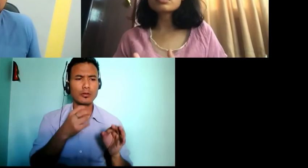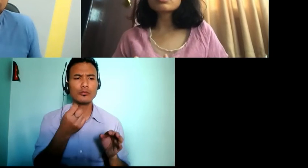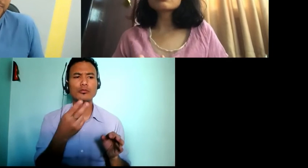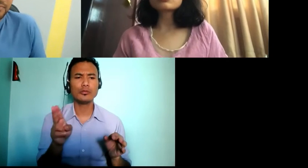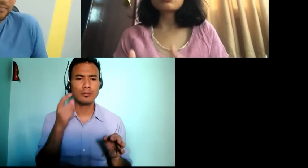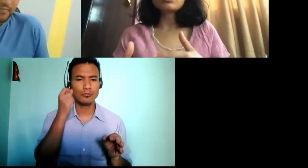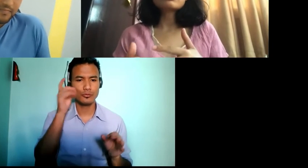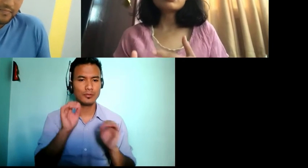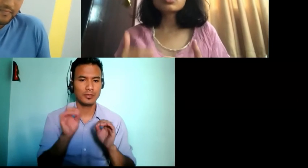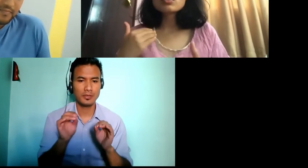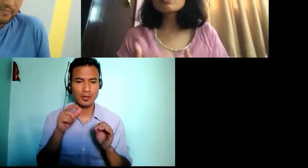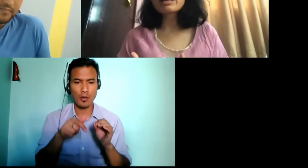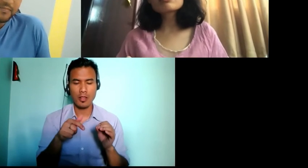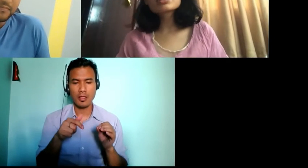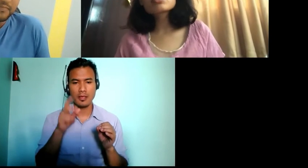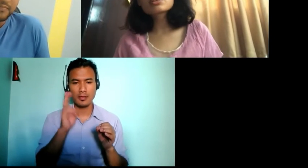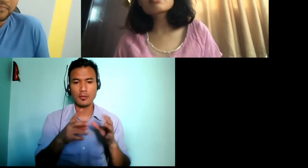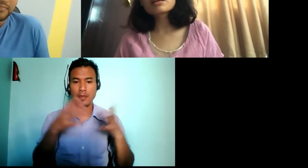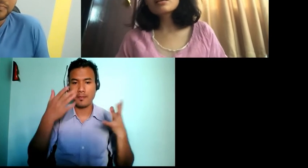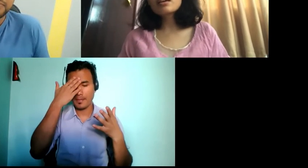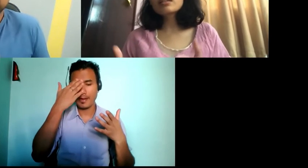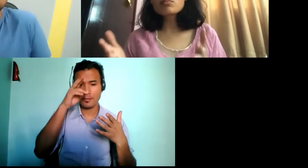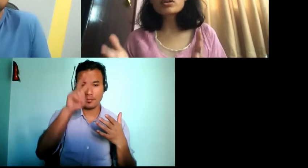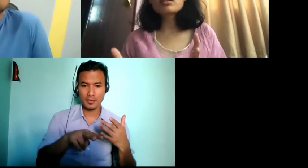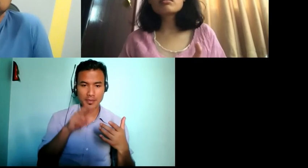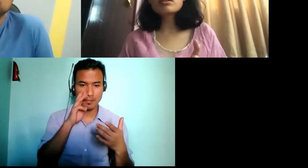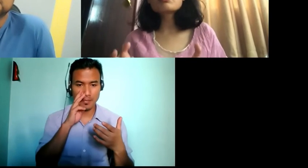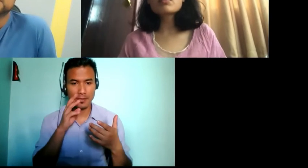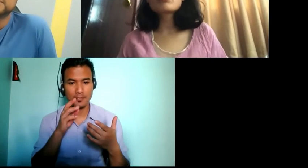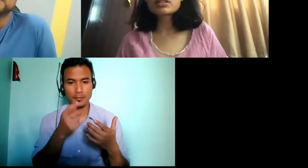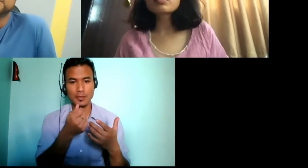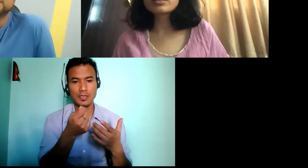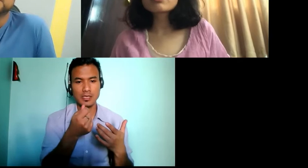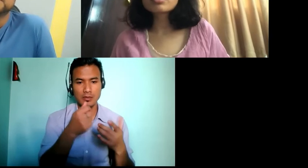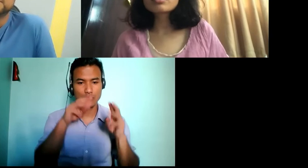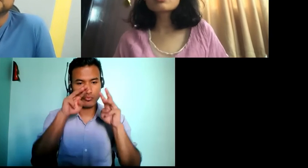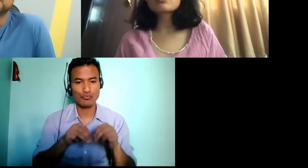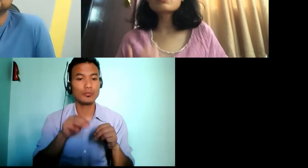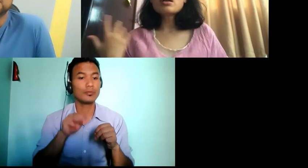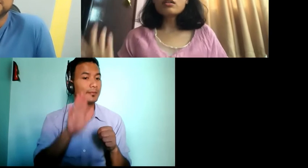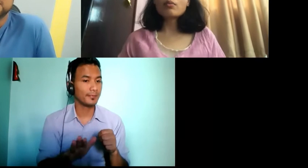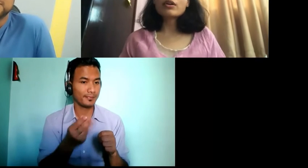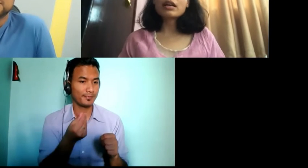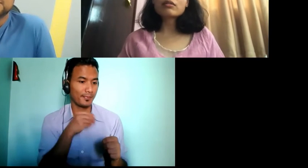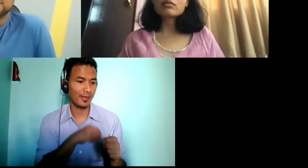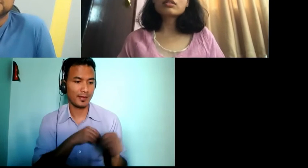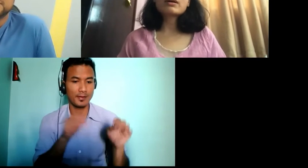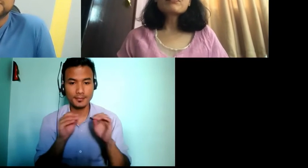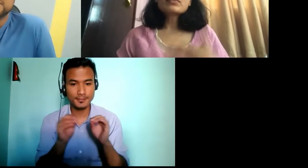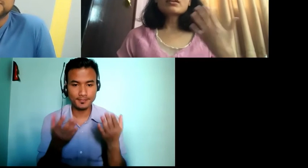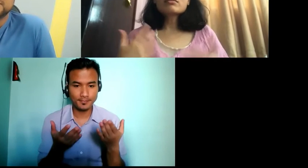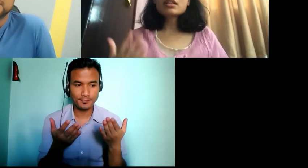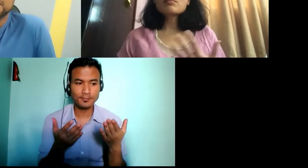हुन्छन् बुझ्दैनन्, झन् अहिले झन् यस्तो पेन्डेमिक सिचुएसनमा एकदम मनीको एकदम इम्पोर्टेन्ट भइरहेको छ होइन, इन्कम नभइरहेको हुन्छ